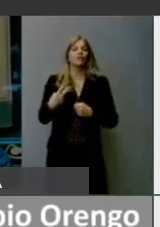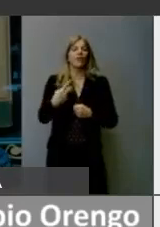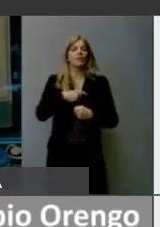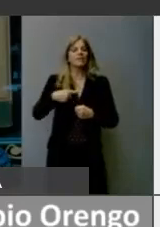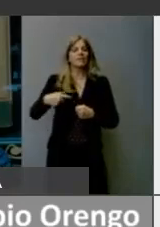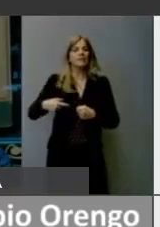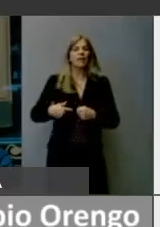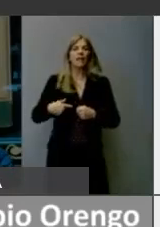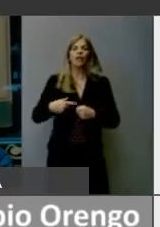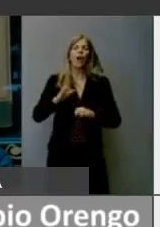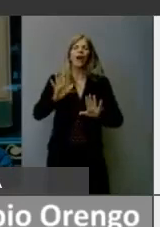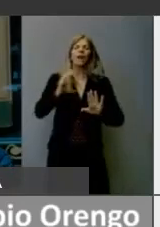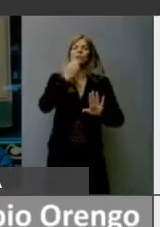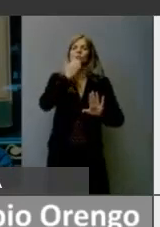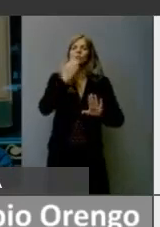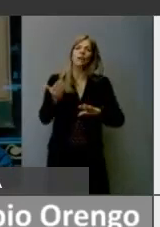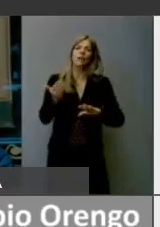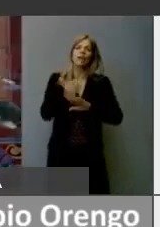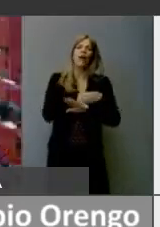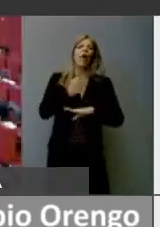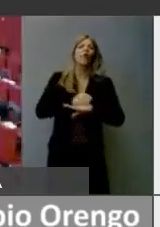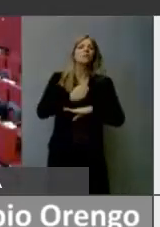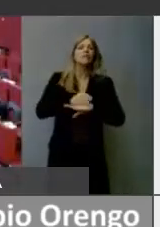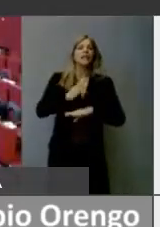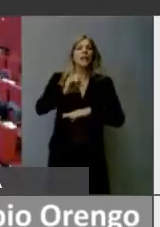Consigliere Campanella, prego.